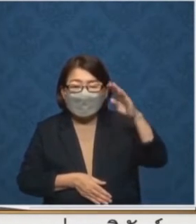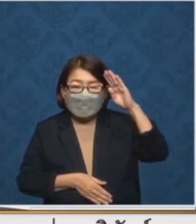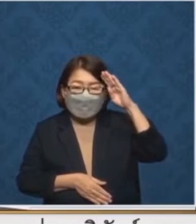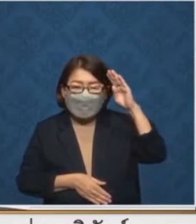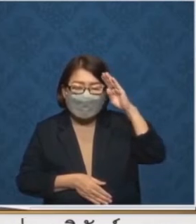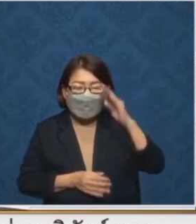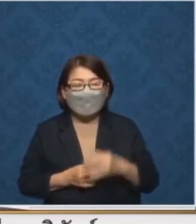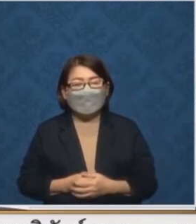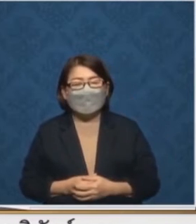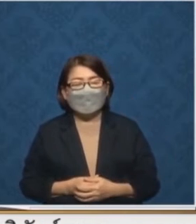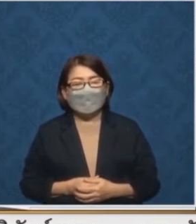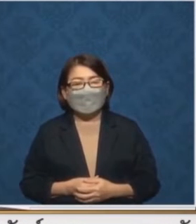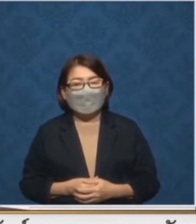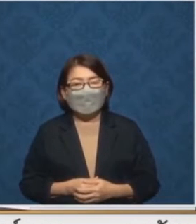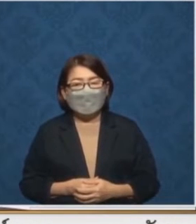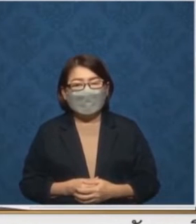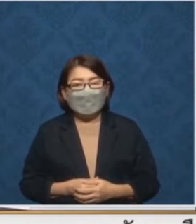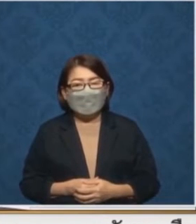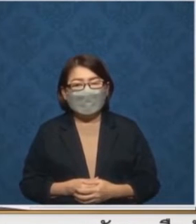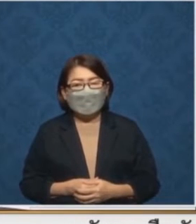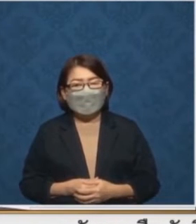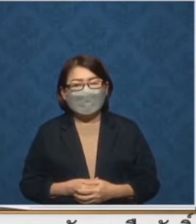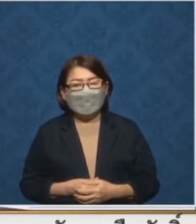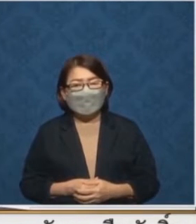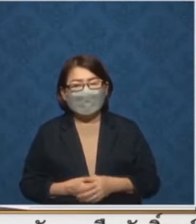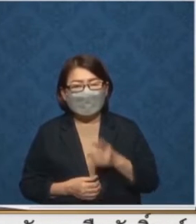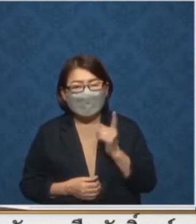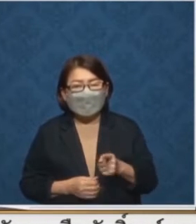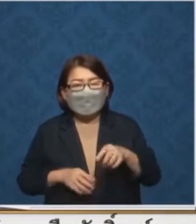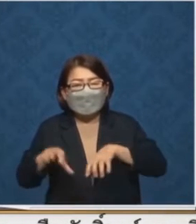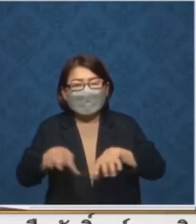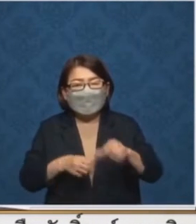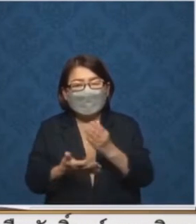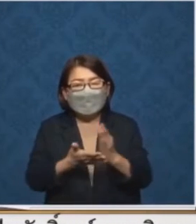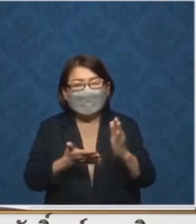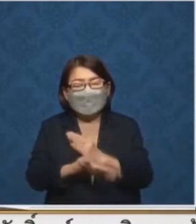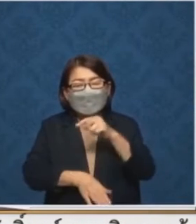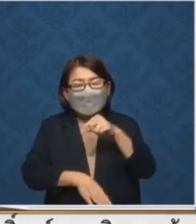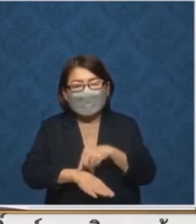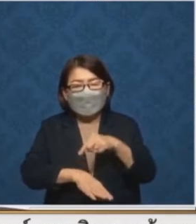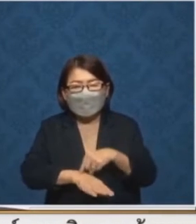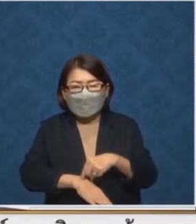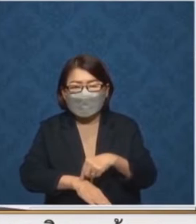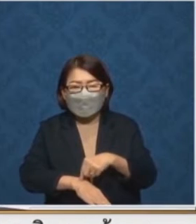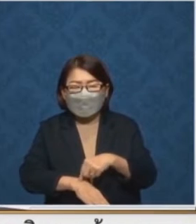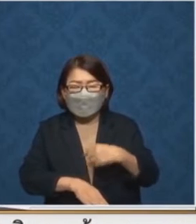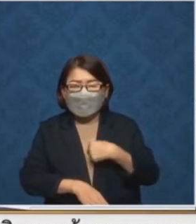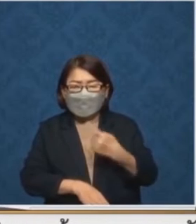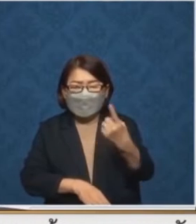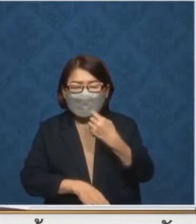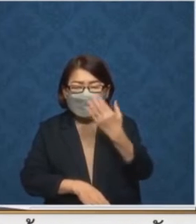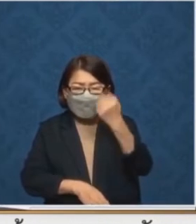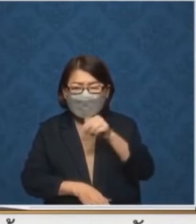ตอนหรือใหกถามผมว่จ Brandan ผมถึจอกจงคนเองประยุตจานโอรชา